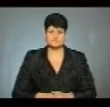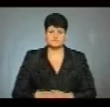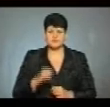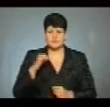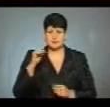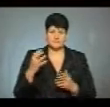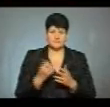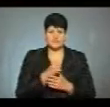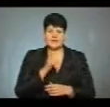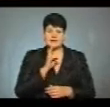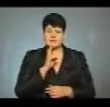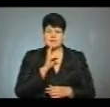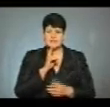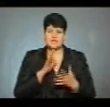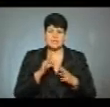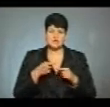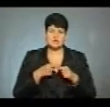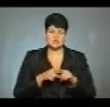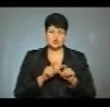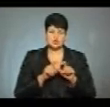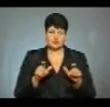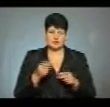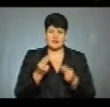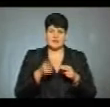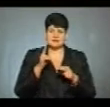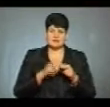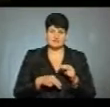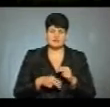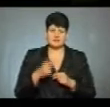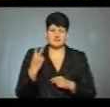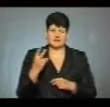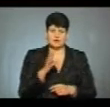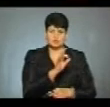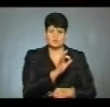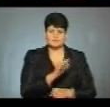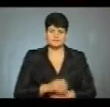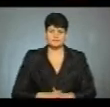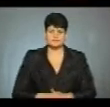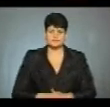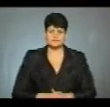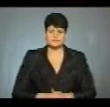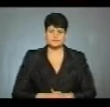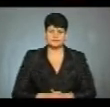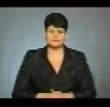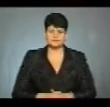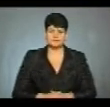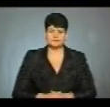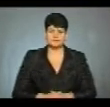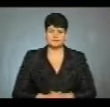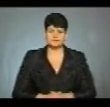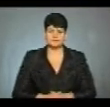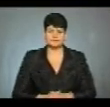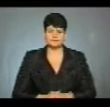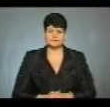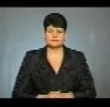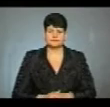Перемогу виборов Кременецький лісотехнічний коледж. Гра завершилася з рахунком 2-0. Світлана Лазорик, Василь Панчук. Новини